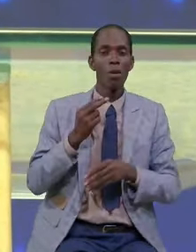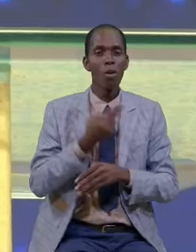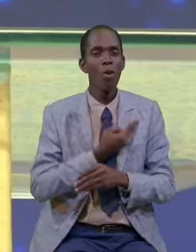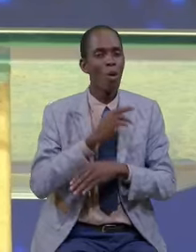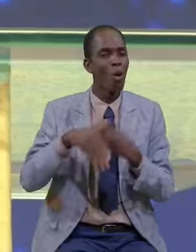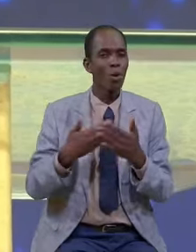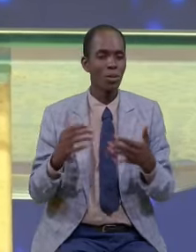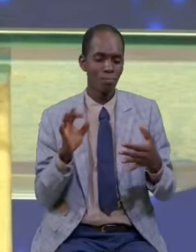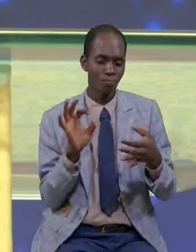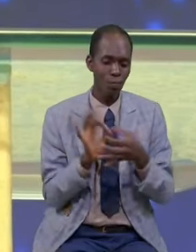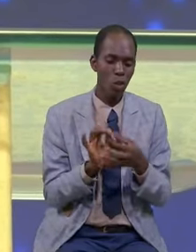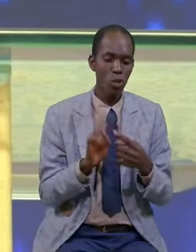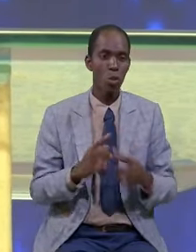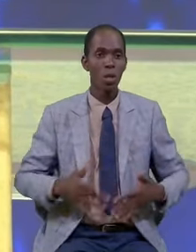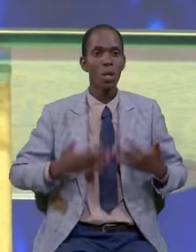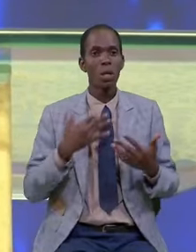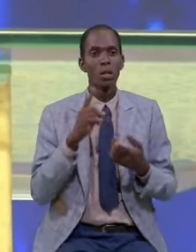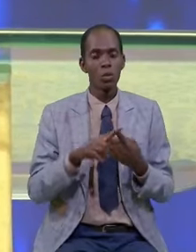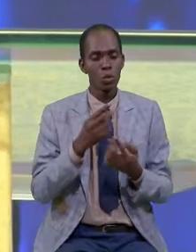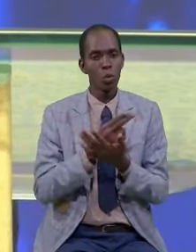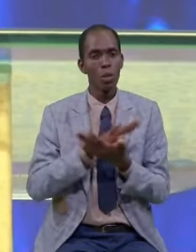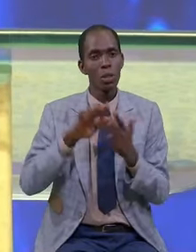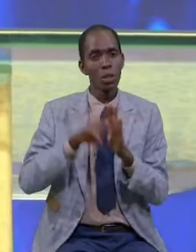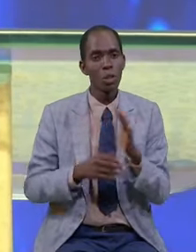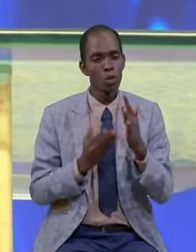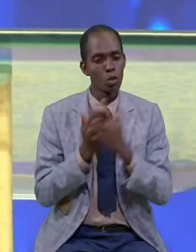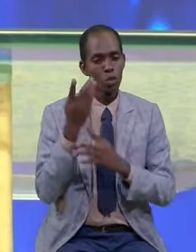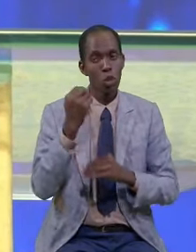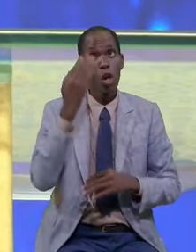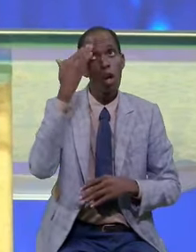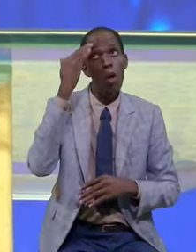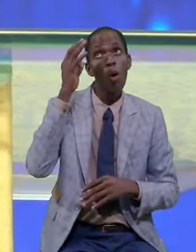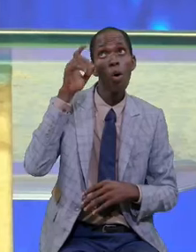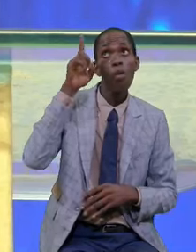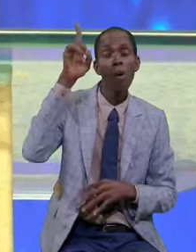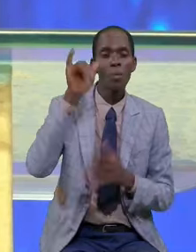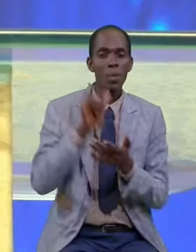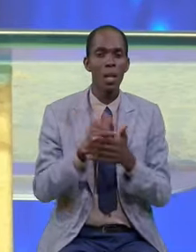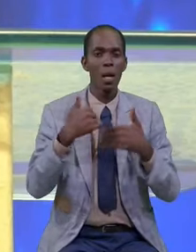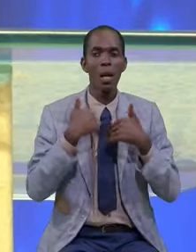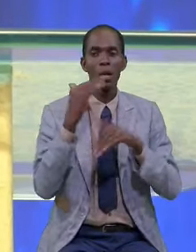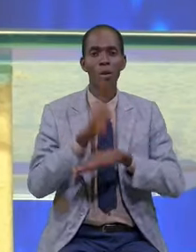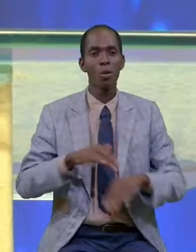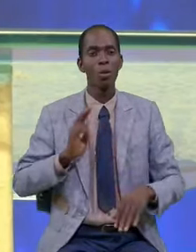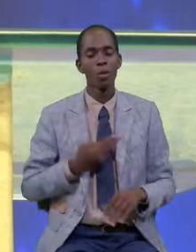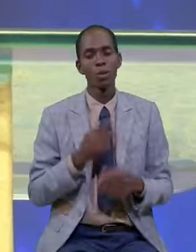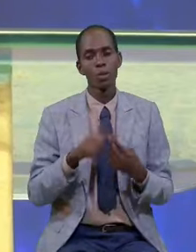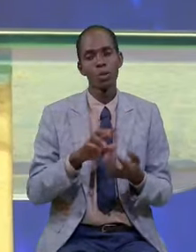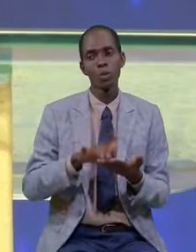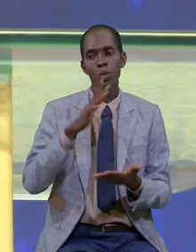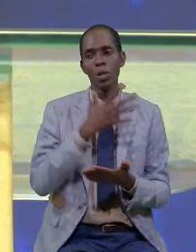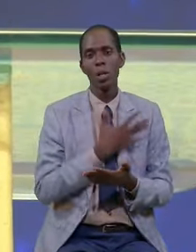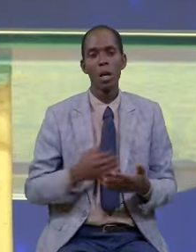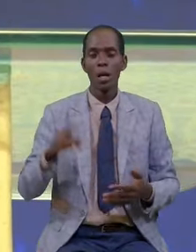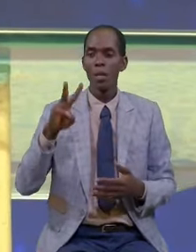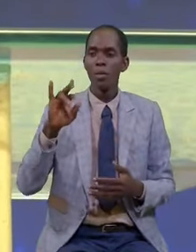la vie et à la piété au moyen de la connaissance de celui qui nous a appelés par sa propre gloire et